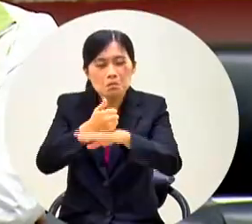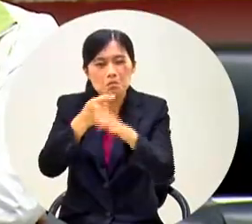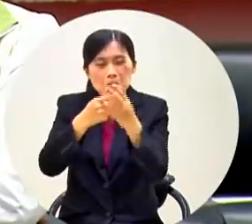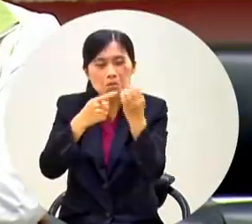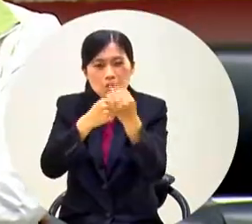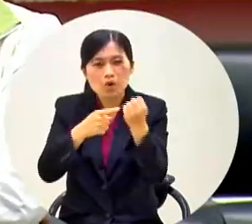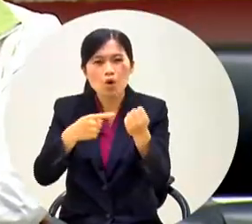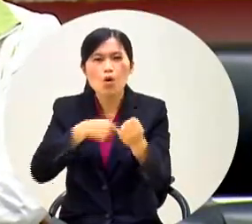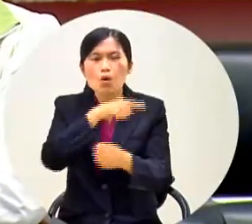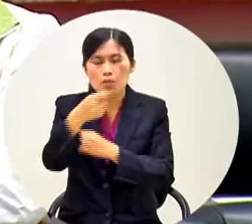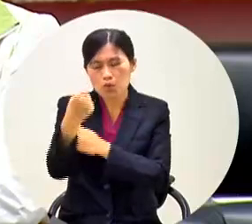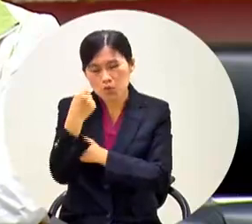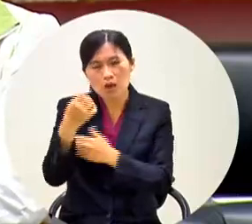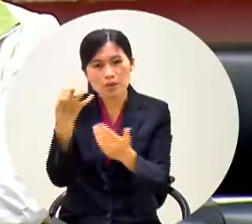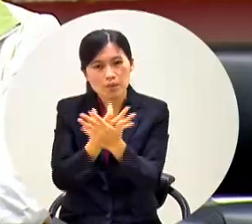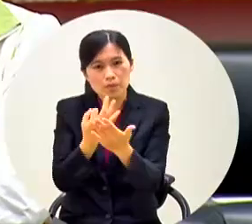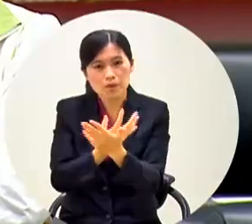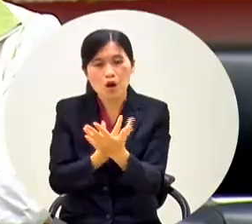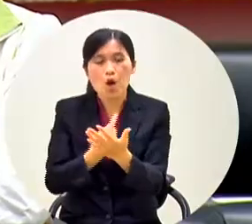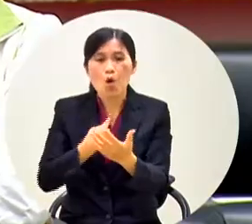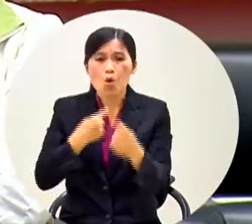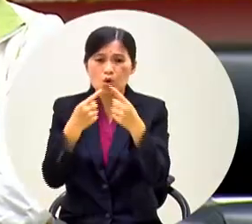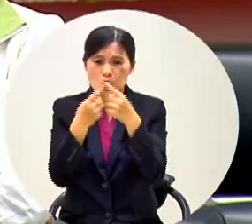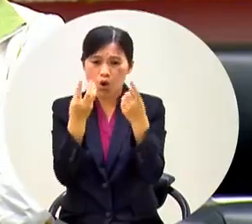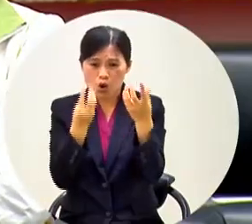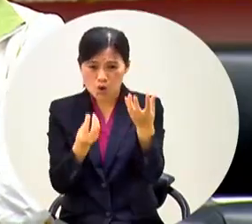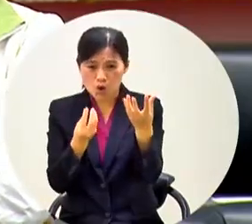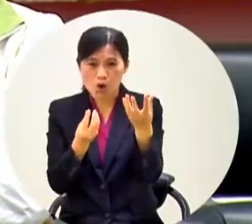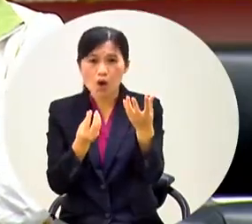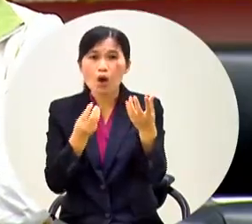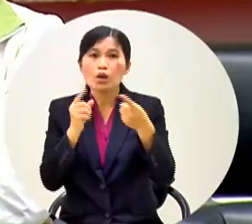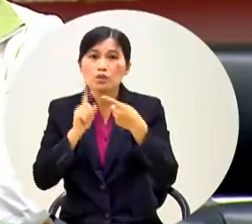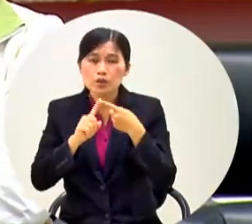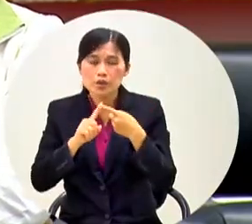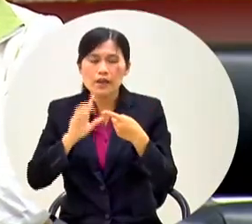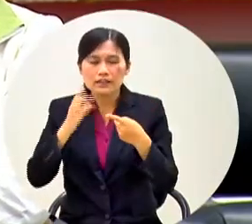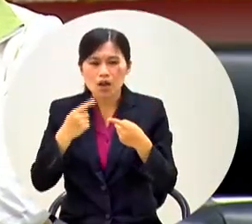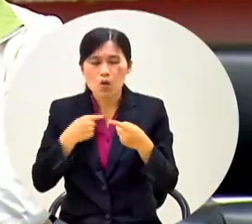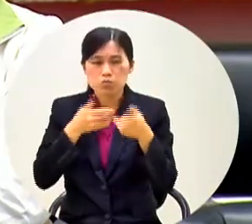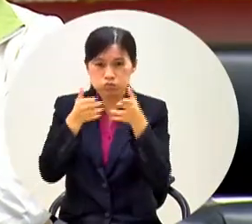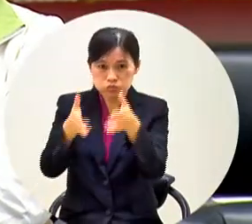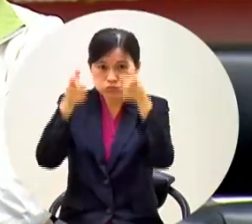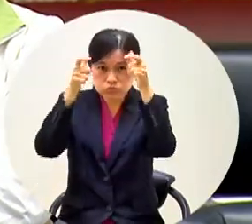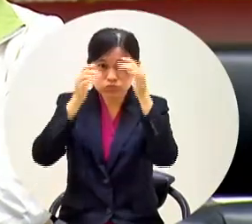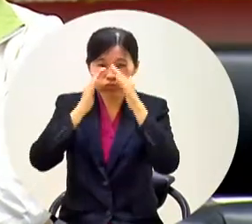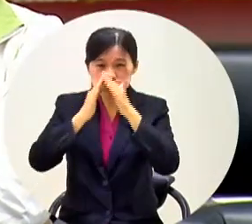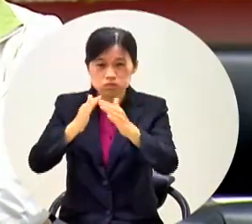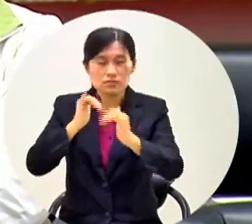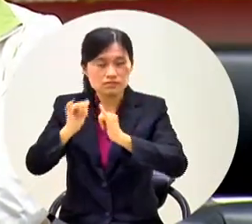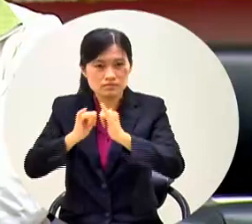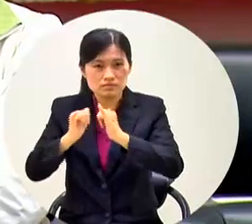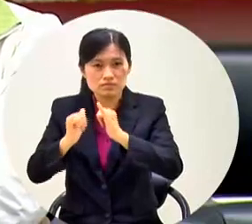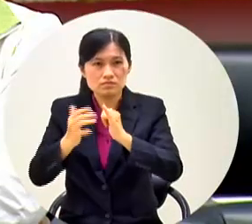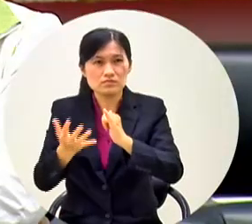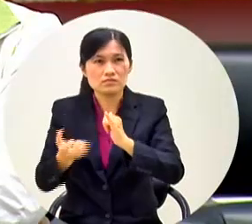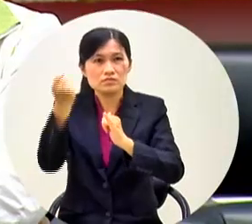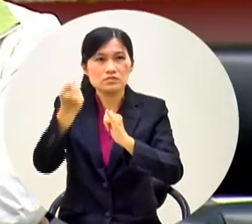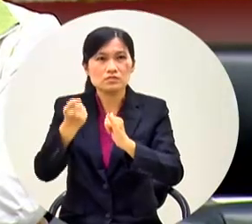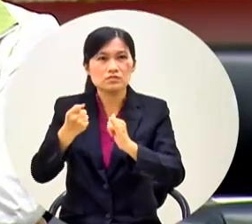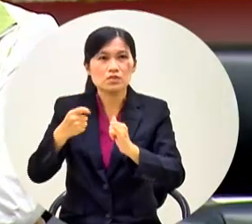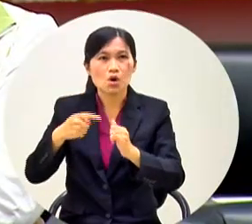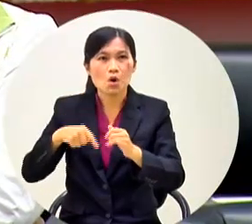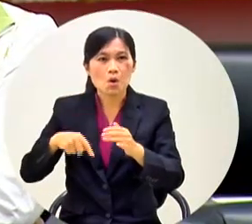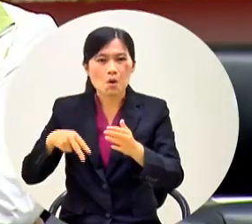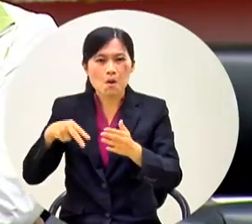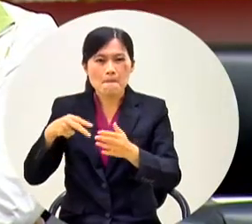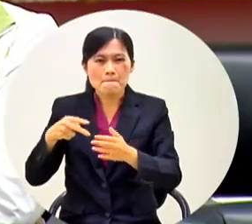少。但是我们为了高雄市民的权益，我们会站到最后一刻，